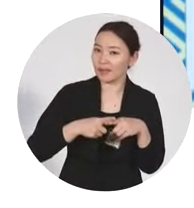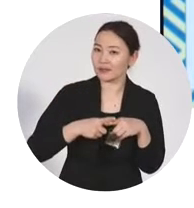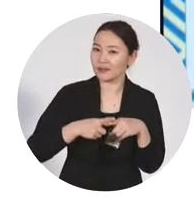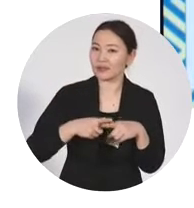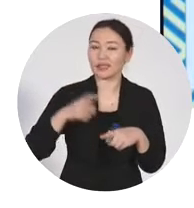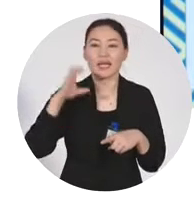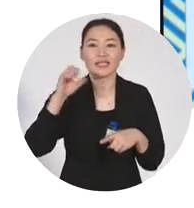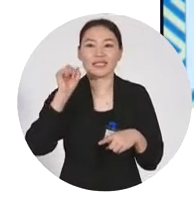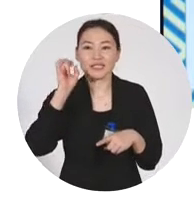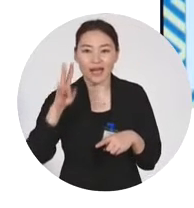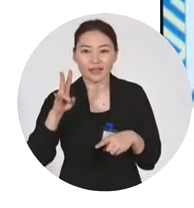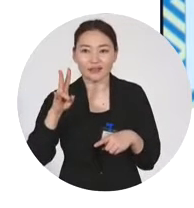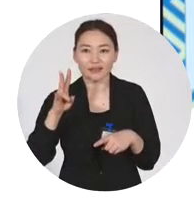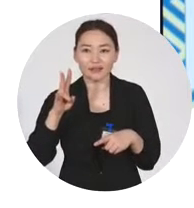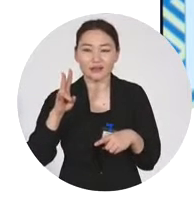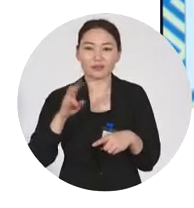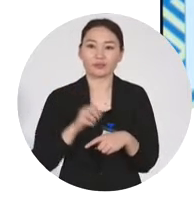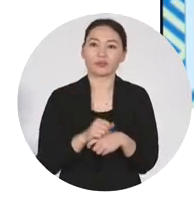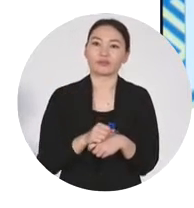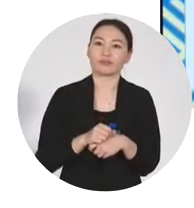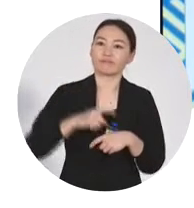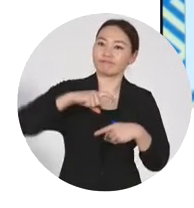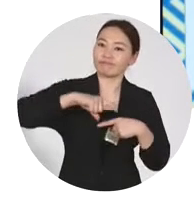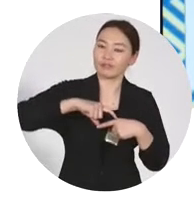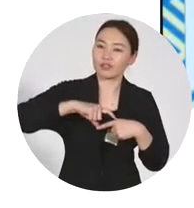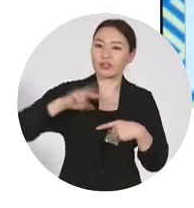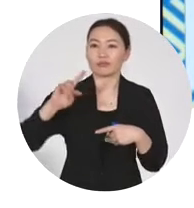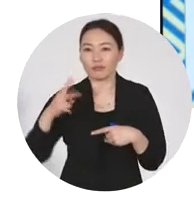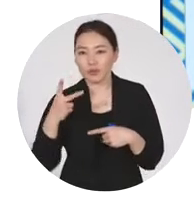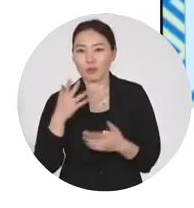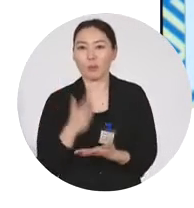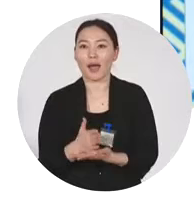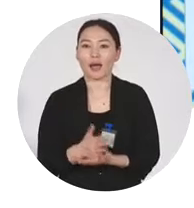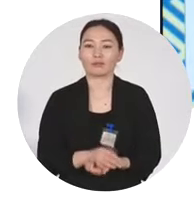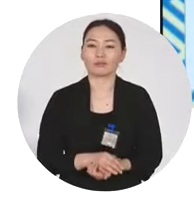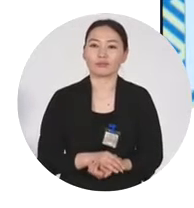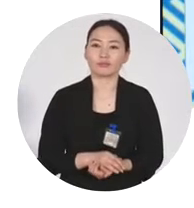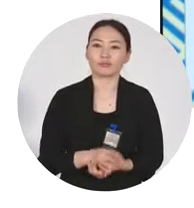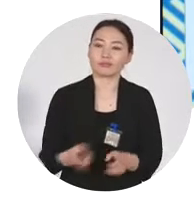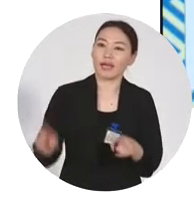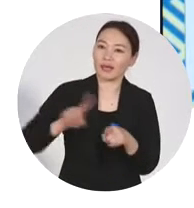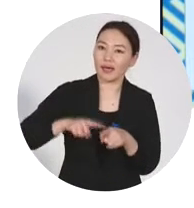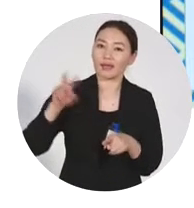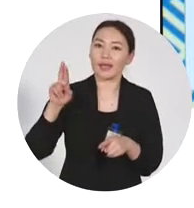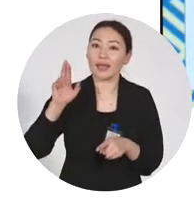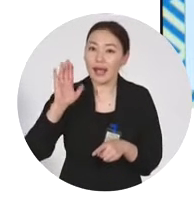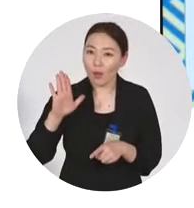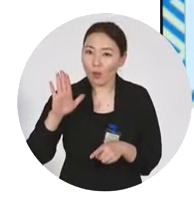дараа тодтохоо холбох нөхцлийн сан нөхцлөөр хувилжээ. За энэ дээр яв гэдэг үйл үгэн